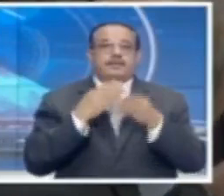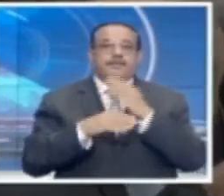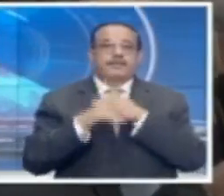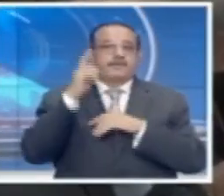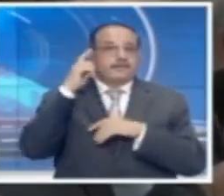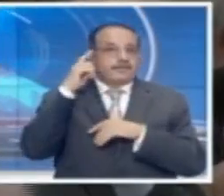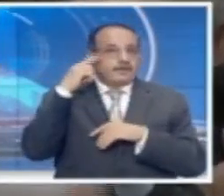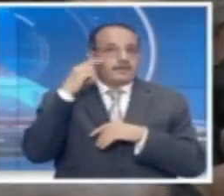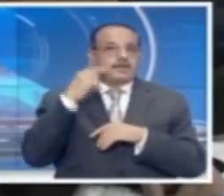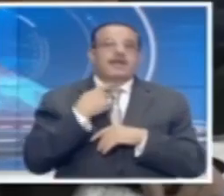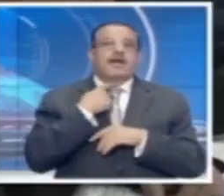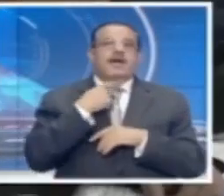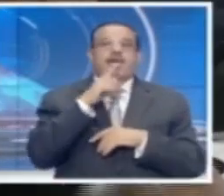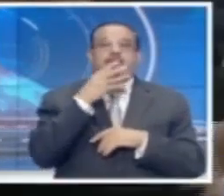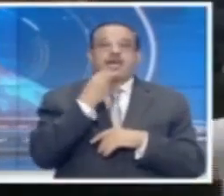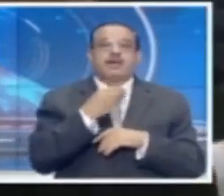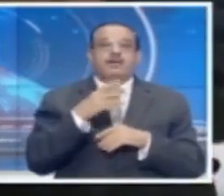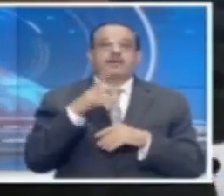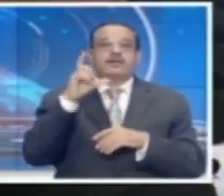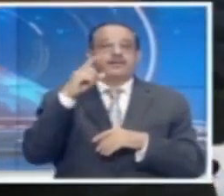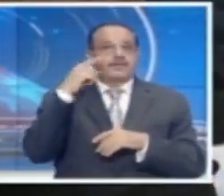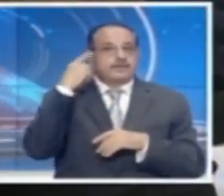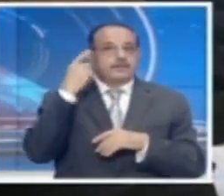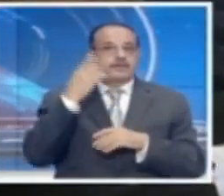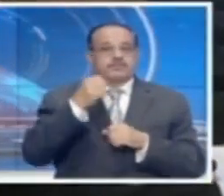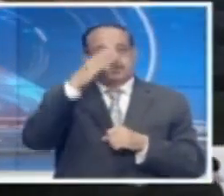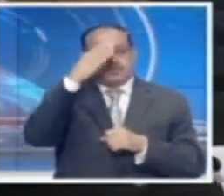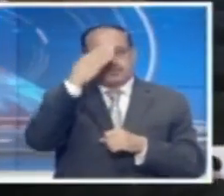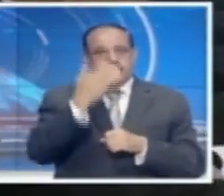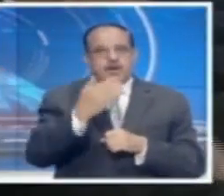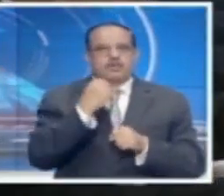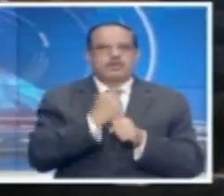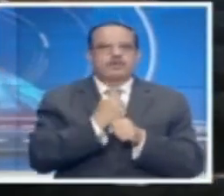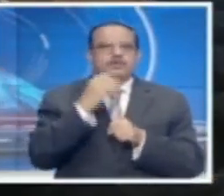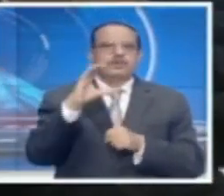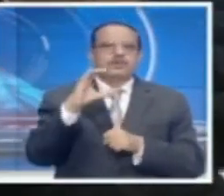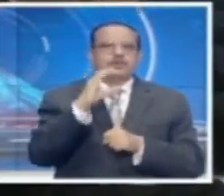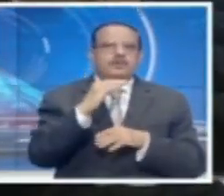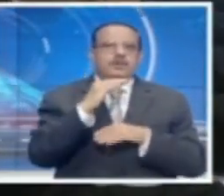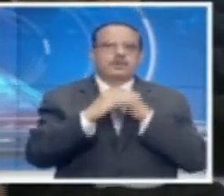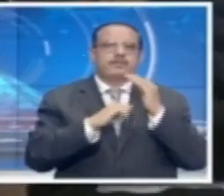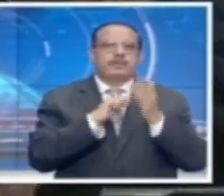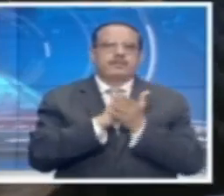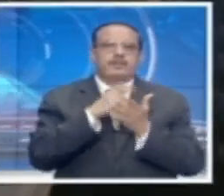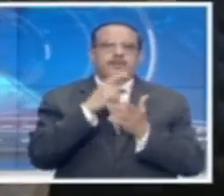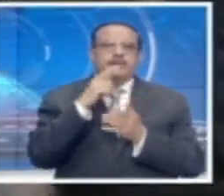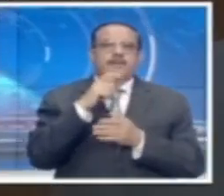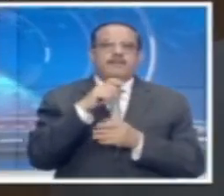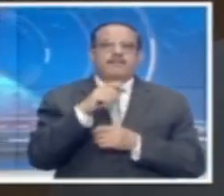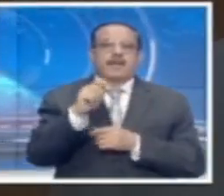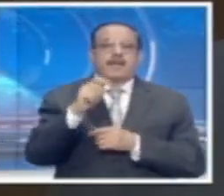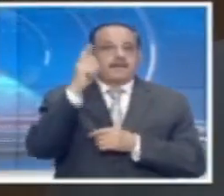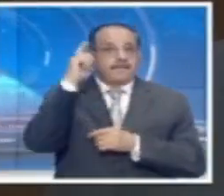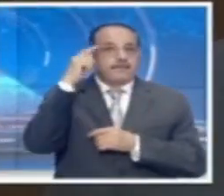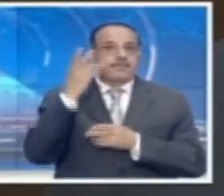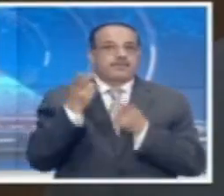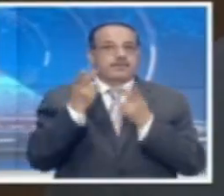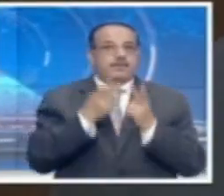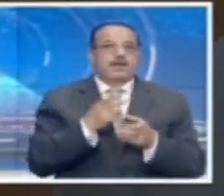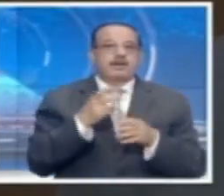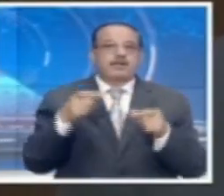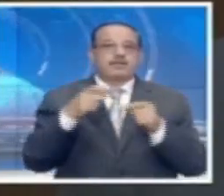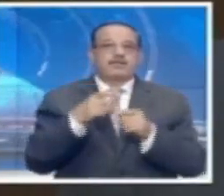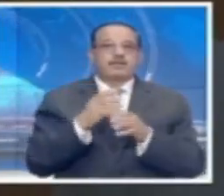في غزة. وثمن الرئيس الفلسطيني جهود الرئيس السيسي لترتيب البيت الفلسطيني الداخلي والدعوة لعقد